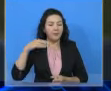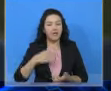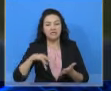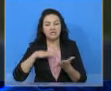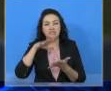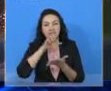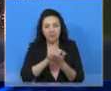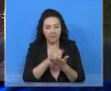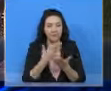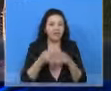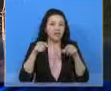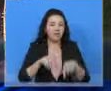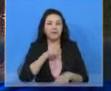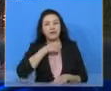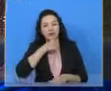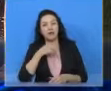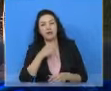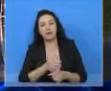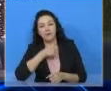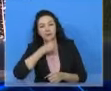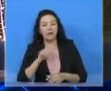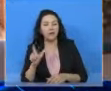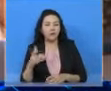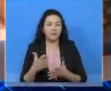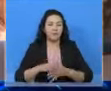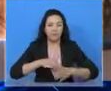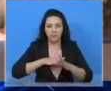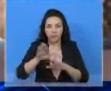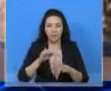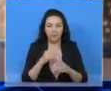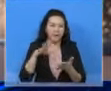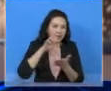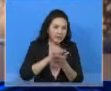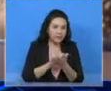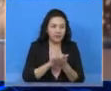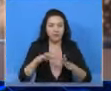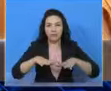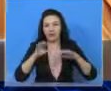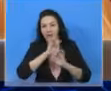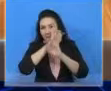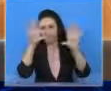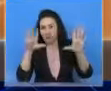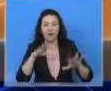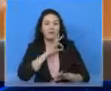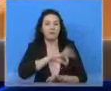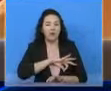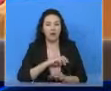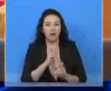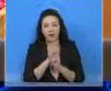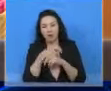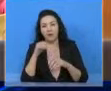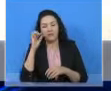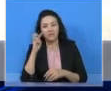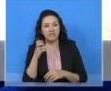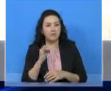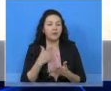центра занятости. Здесь пожилые люди посещают самый полный перечень различных кружков и секций. Большой популярностью пользуется арт-терапия с